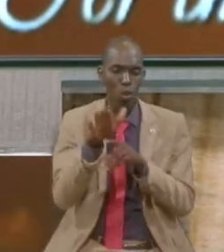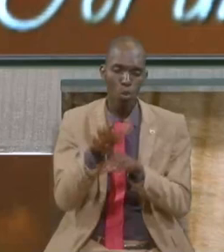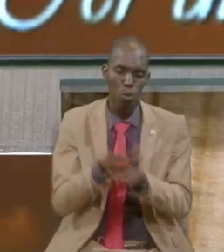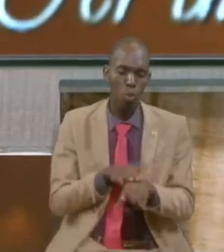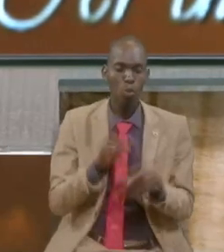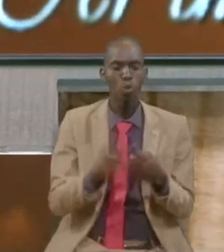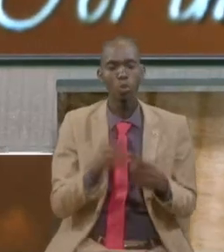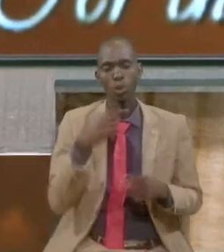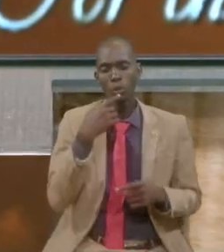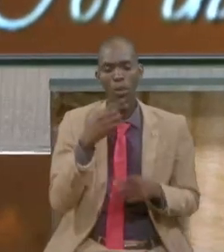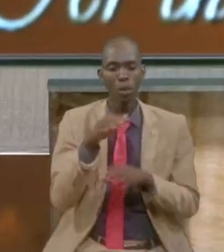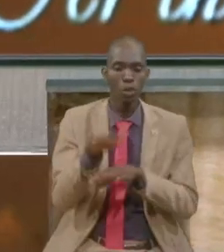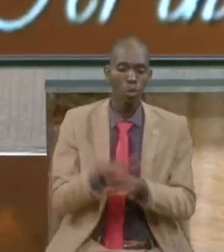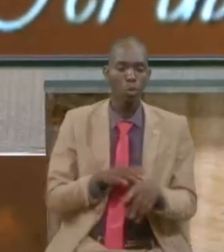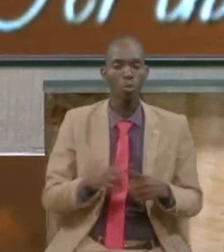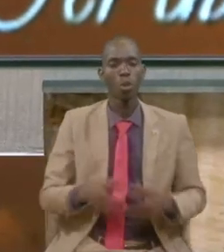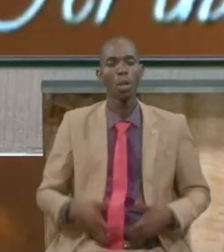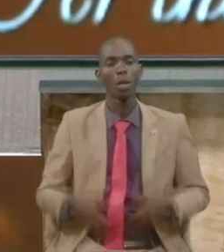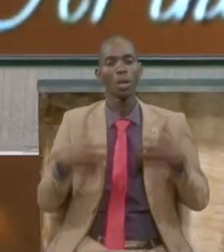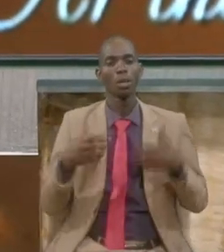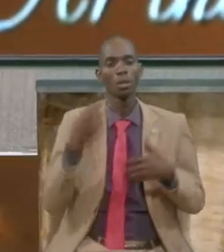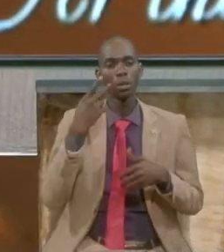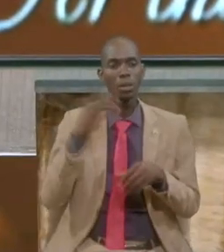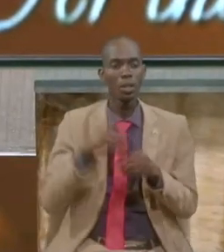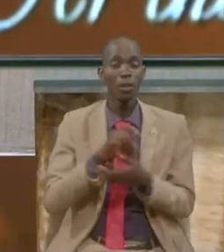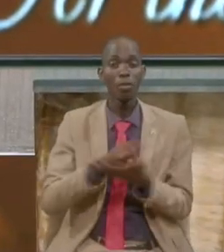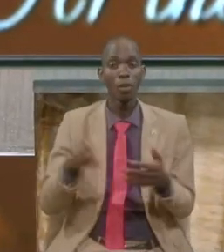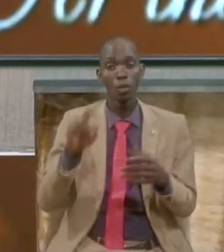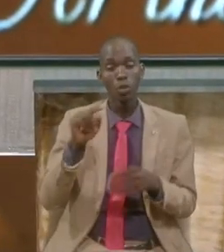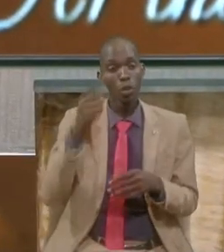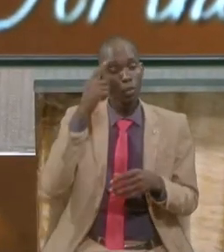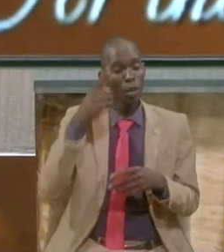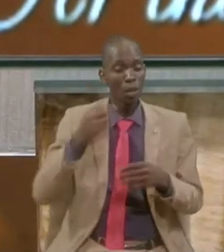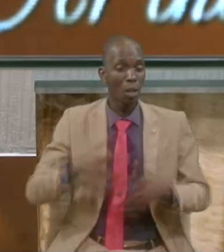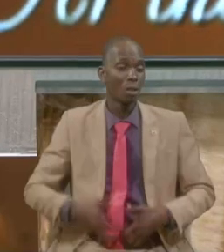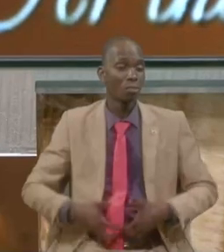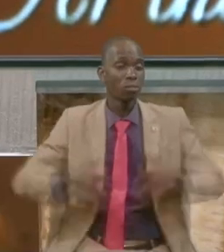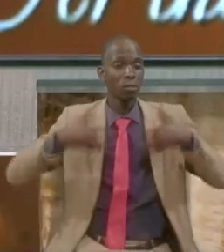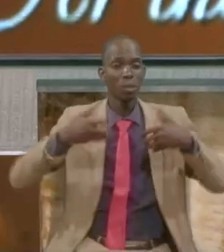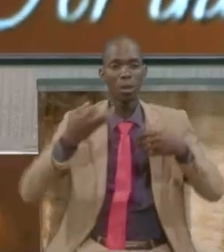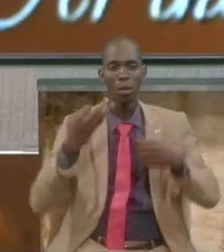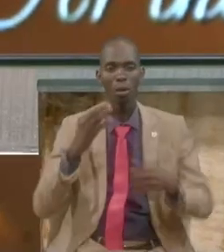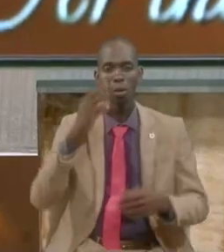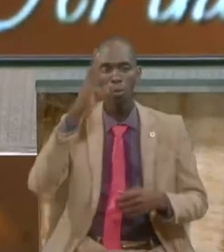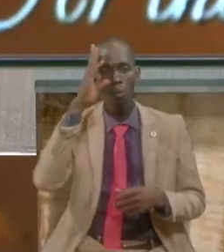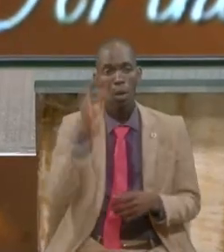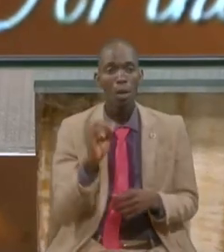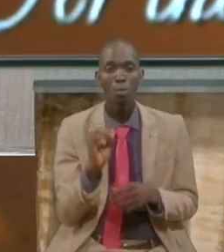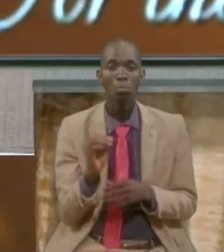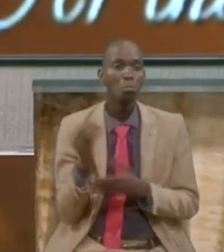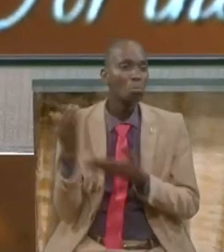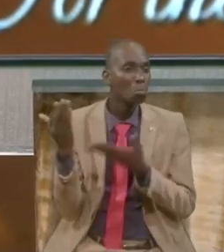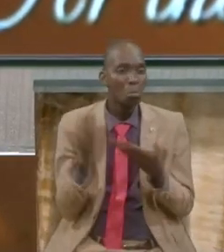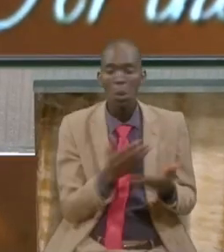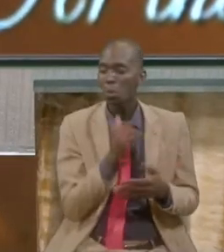ainsi que tout homme soit prompt à écouter, à parler, à se mettre en colère. 20. Car la colère de